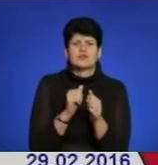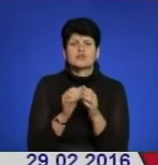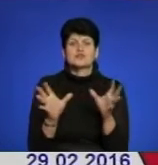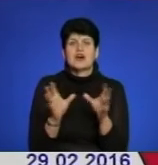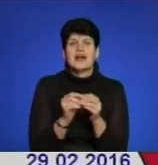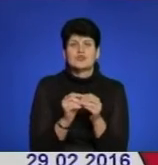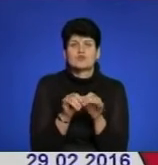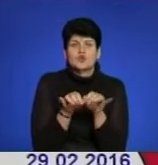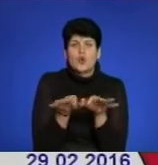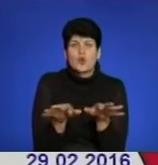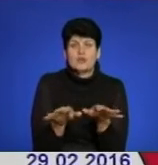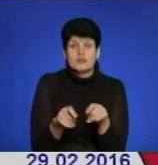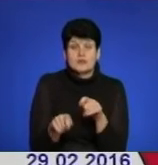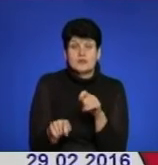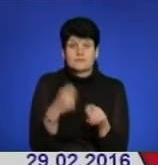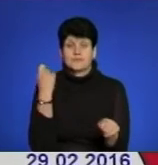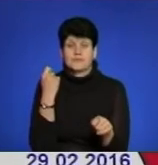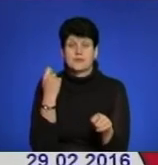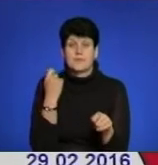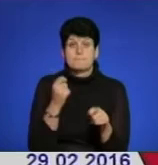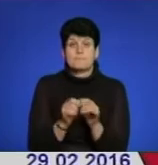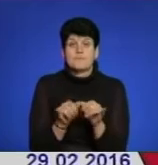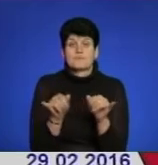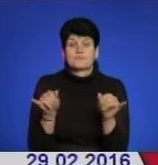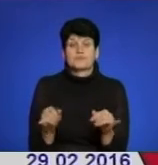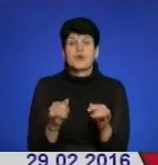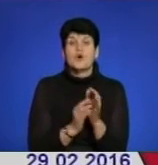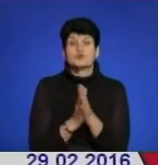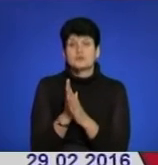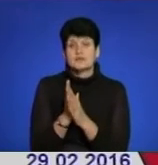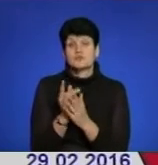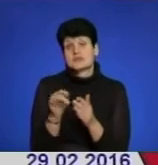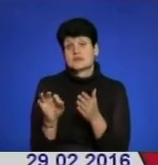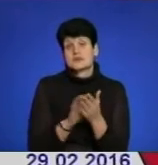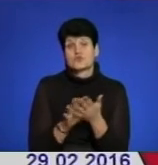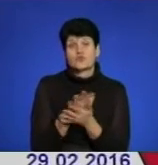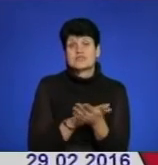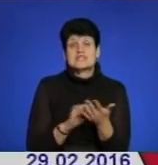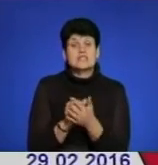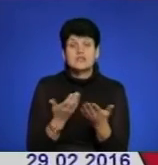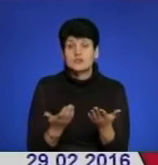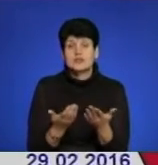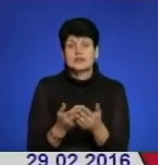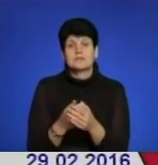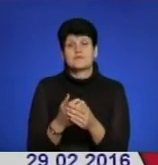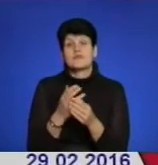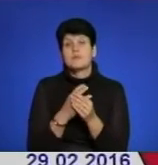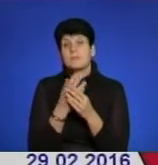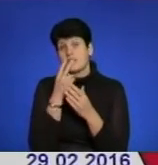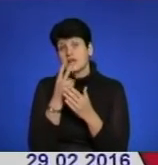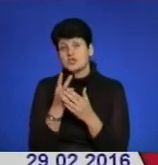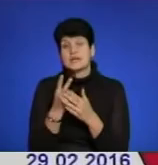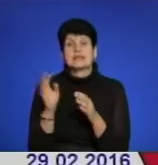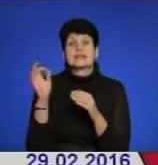цибулинами, що перериває цикл розвитку цієї рослини і сприяє його антропогенному знищенню, як бачимо на півдні, на сході України